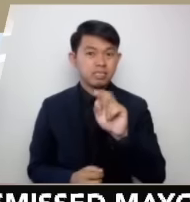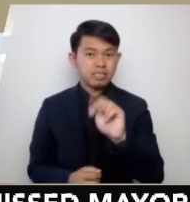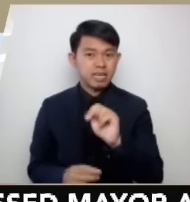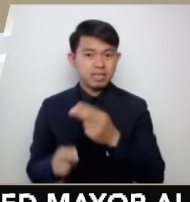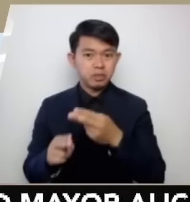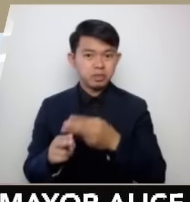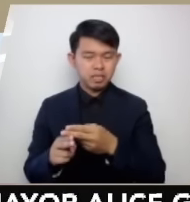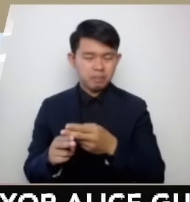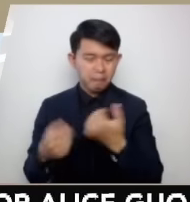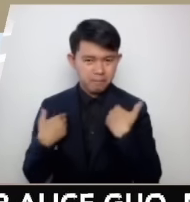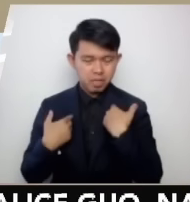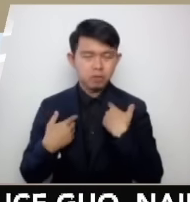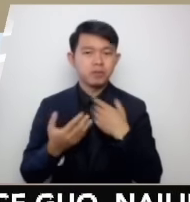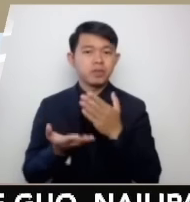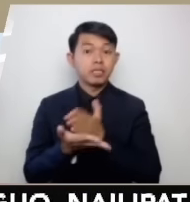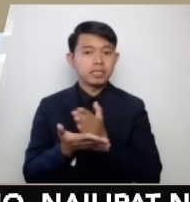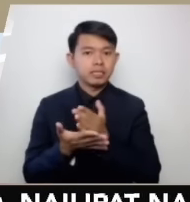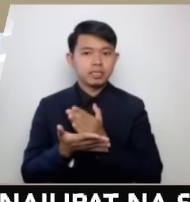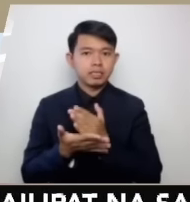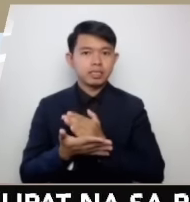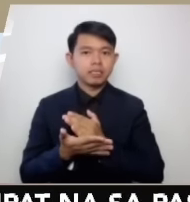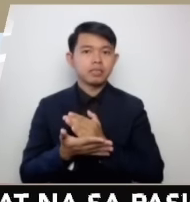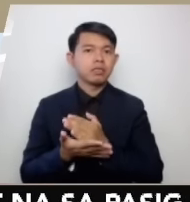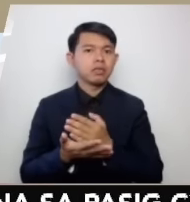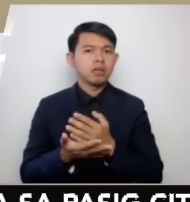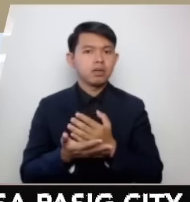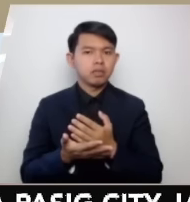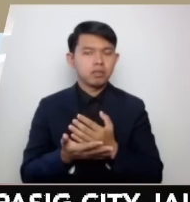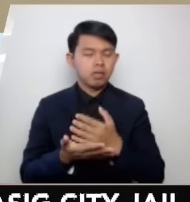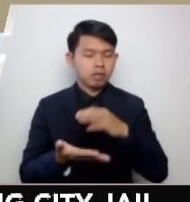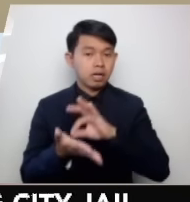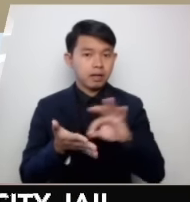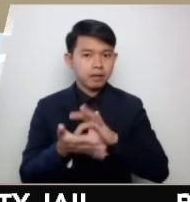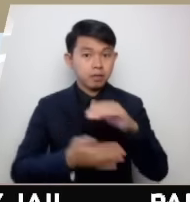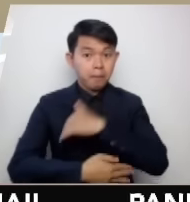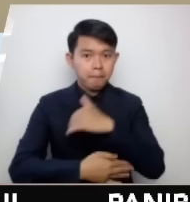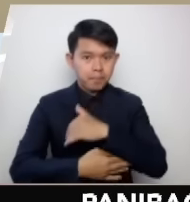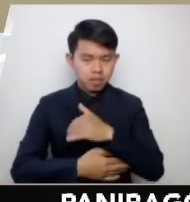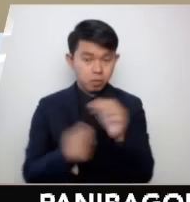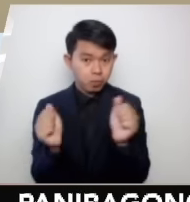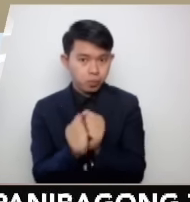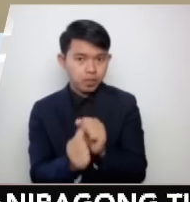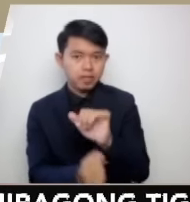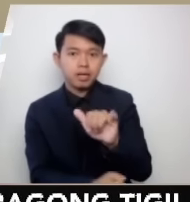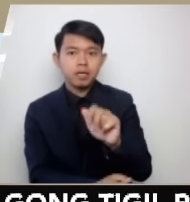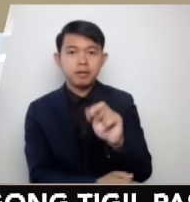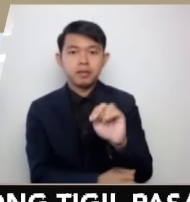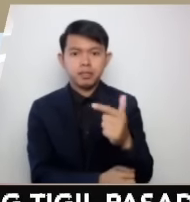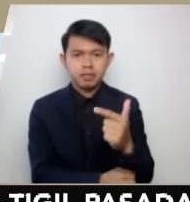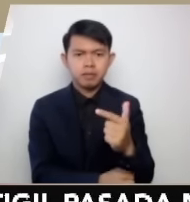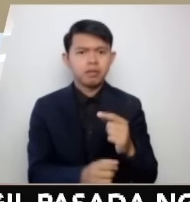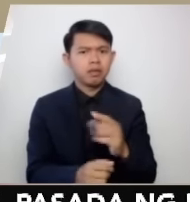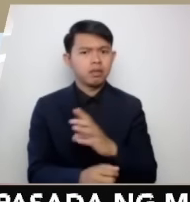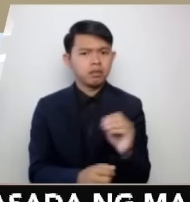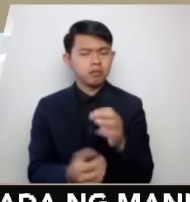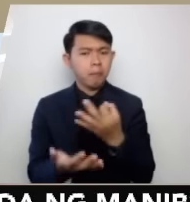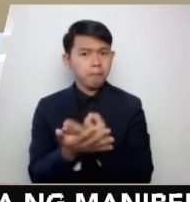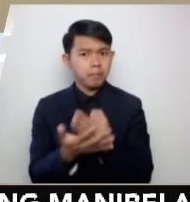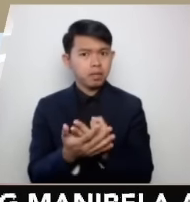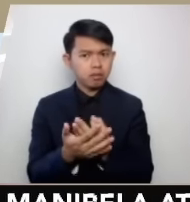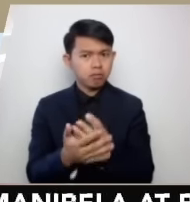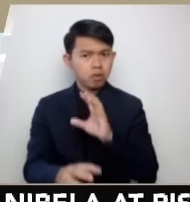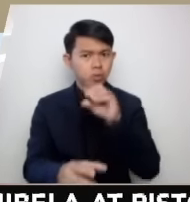mga nababasa namin, meron siyang joint account with Tony Yang. At malaki ang perang pumasok dito sa joint account, almost